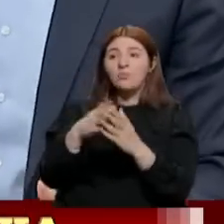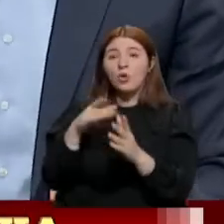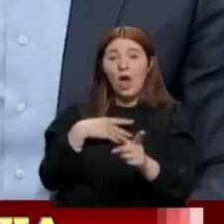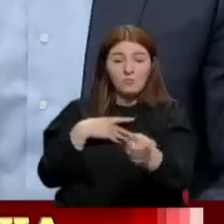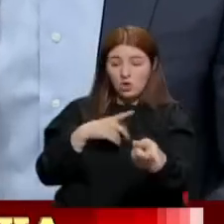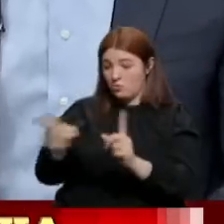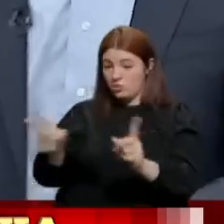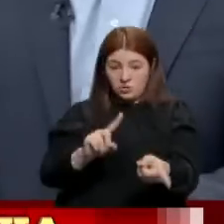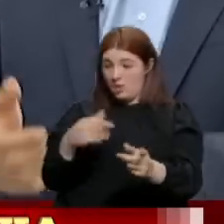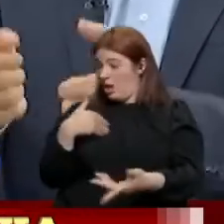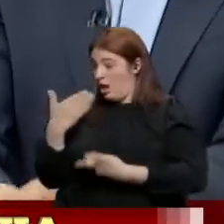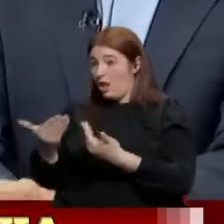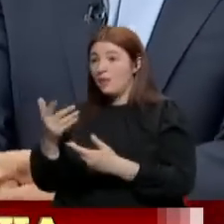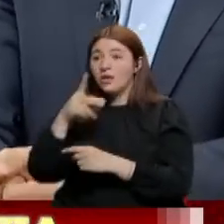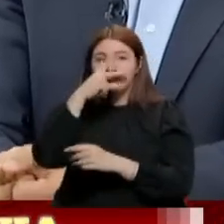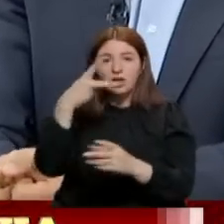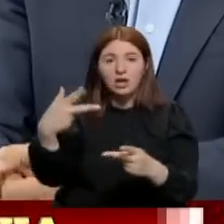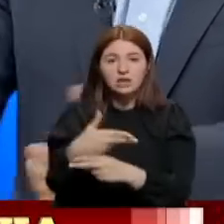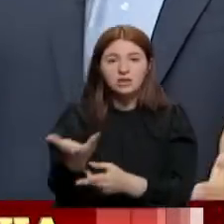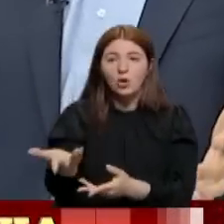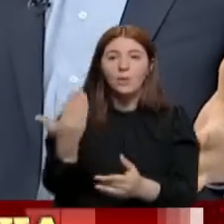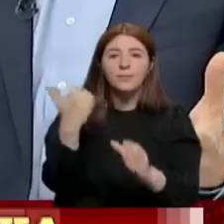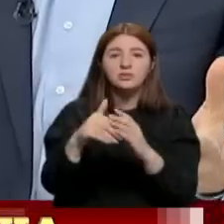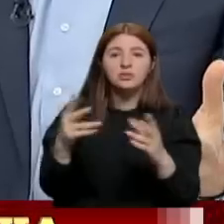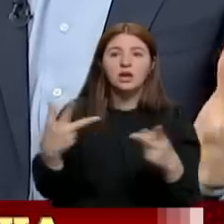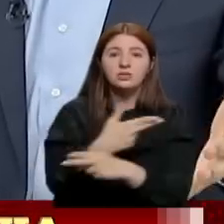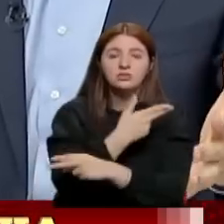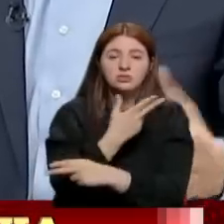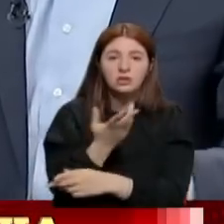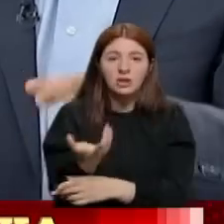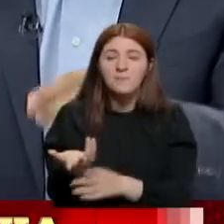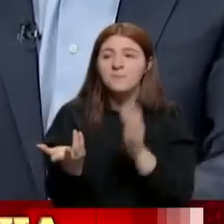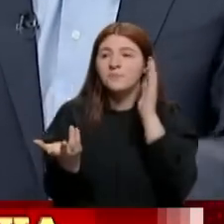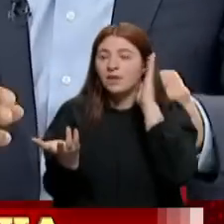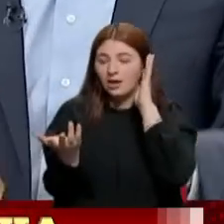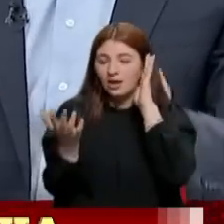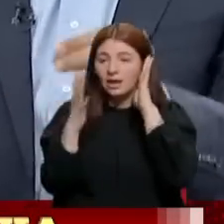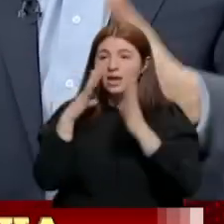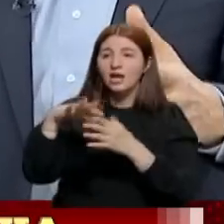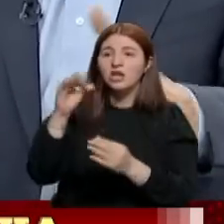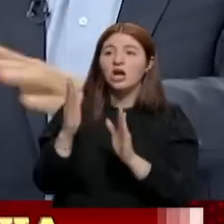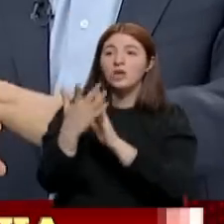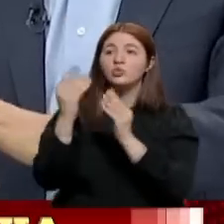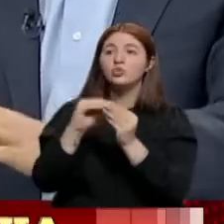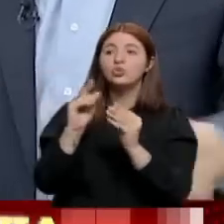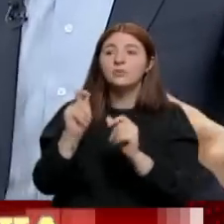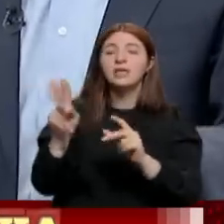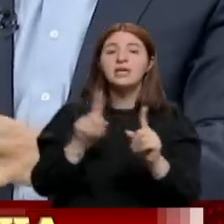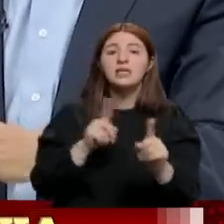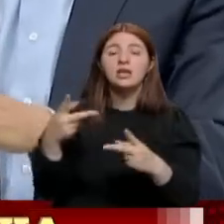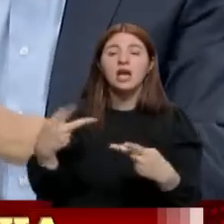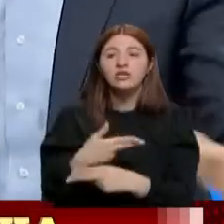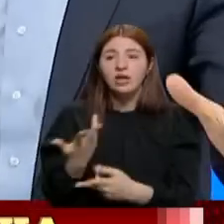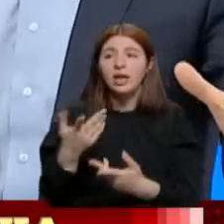oraya yönlendiriyordum. Ama Twitter'ı kesince o mesajlar da kesildi. Ya yani insanlığa karşı bir suç işlendi aslında interneti